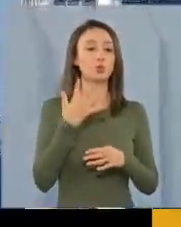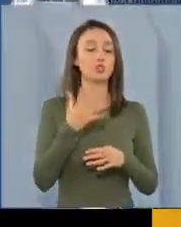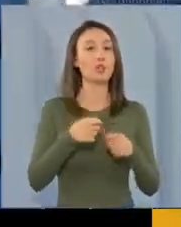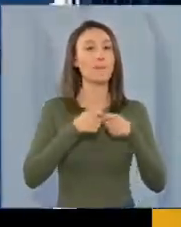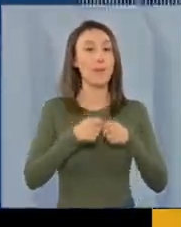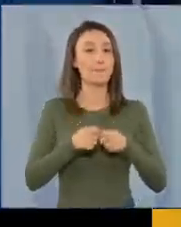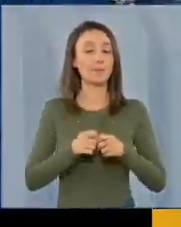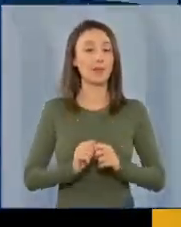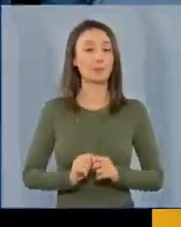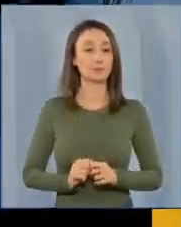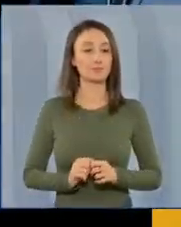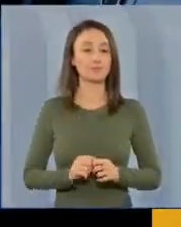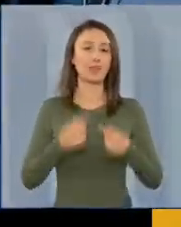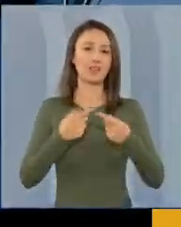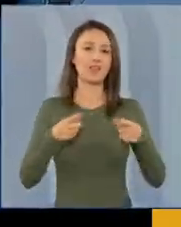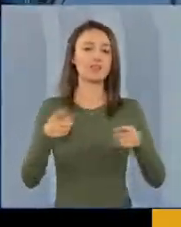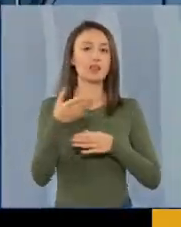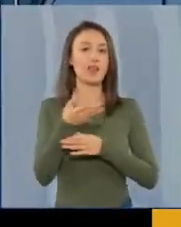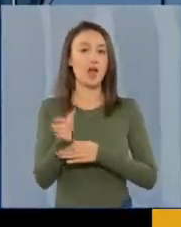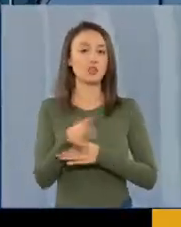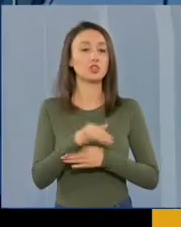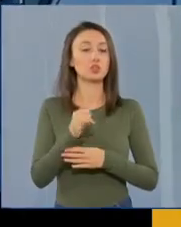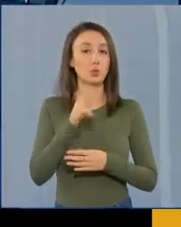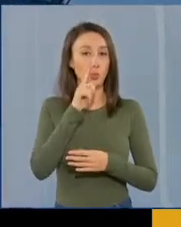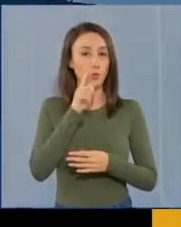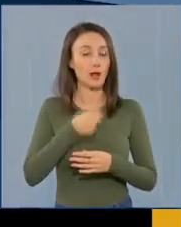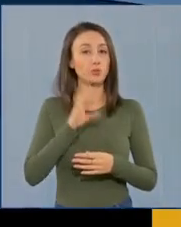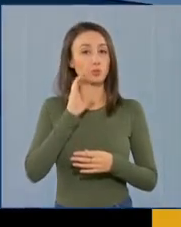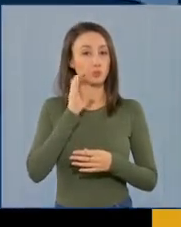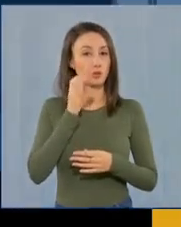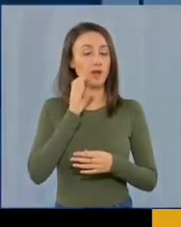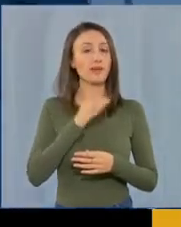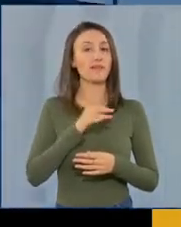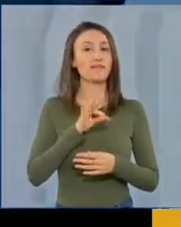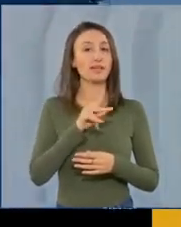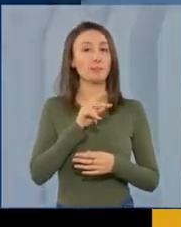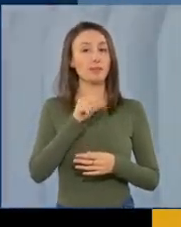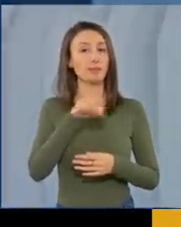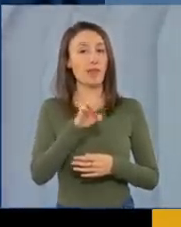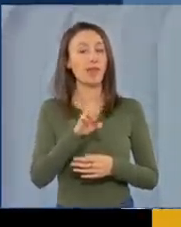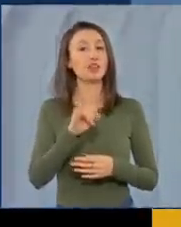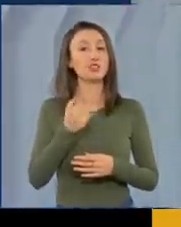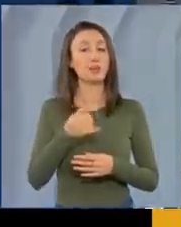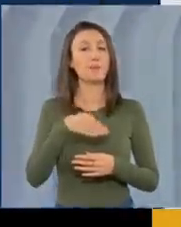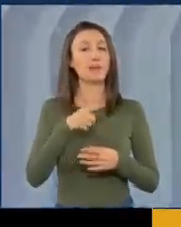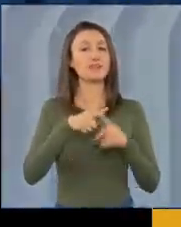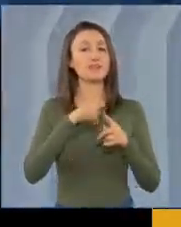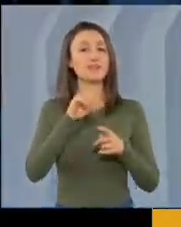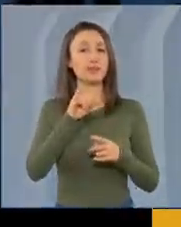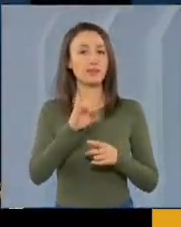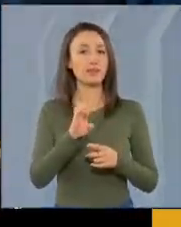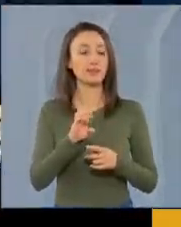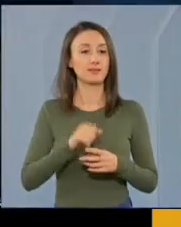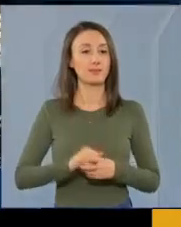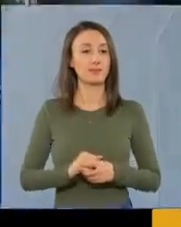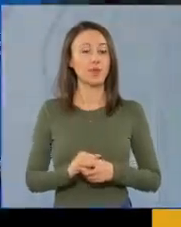de membri ai echipajului de diferite naționalități inclusiv ucraineni bulgari filipinezi și mexicani potrivit Ministerului de Externe al